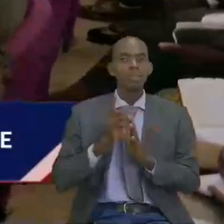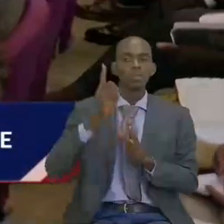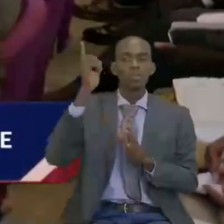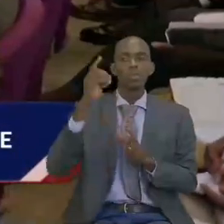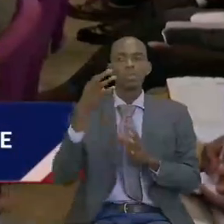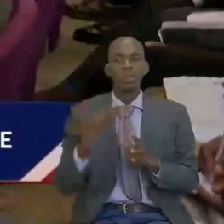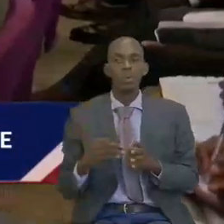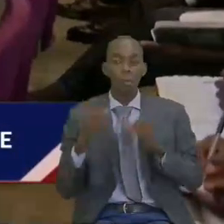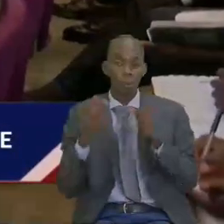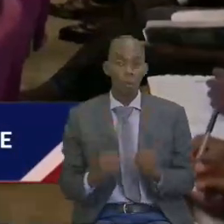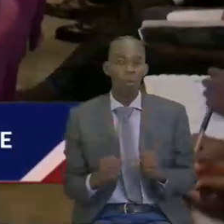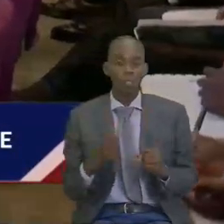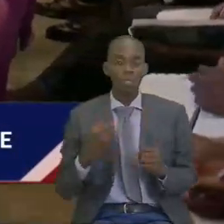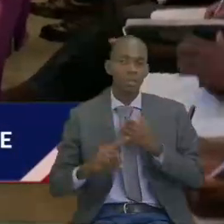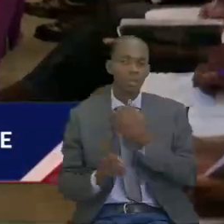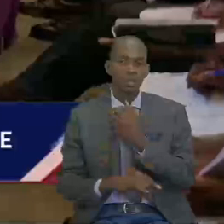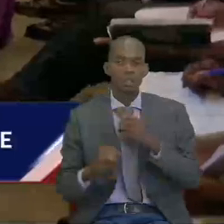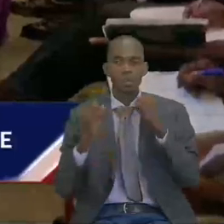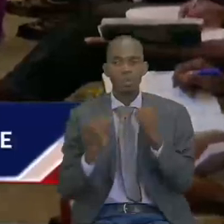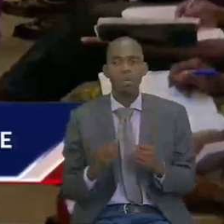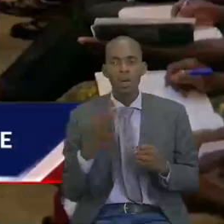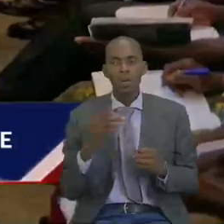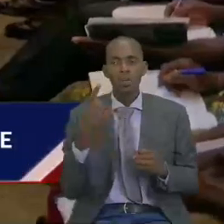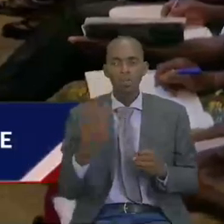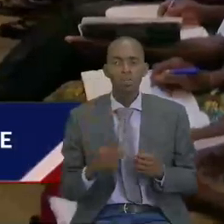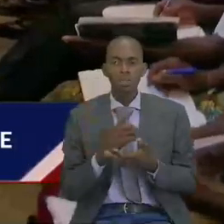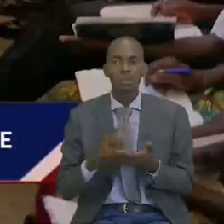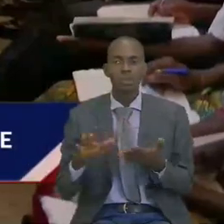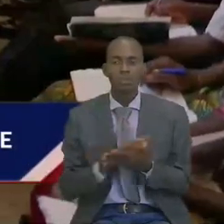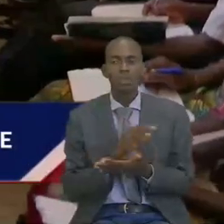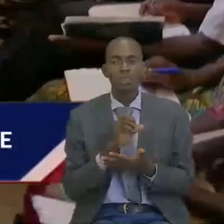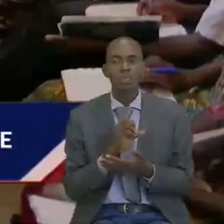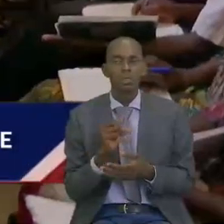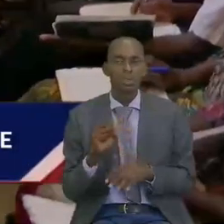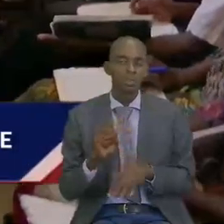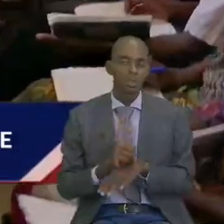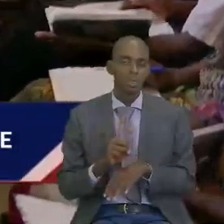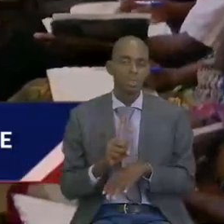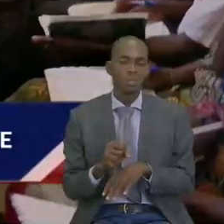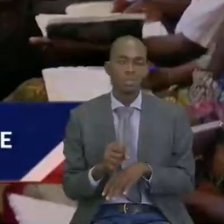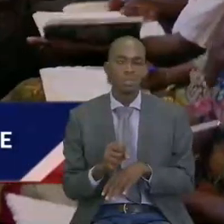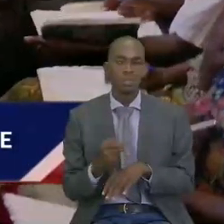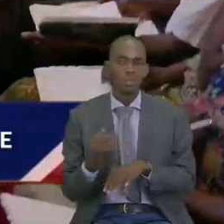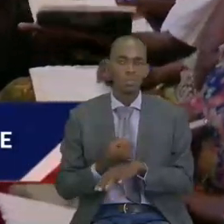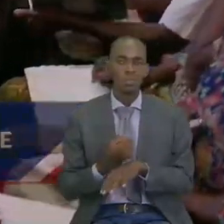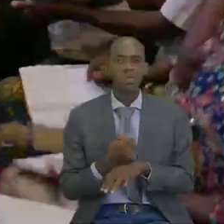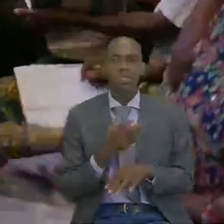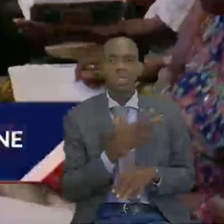frappant de la pierre surnaturelle. Nous allons voir deuxième partie,